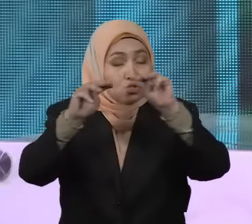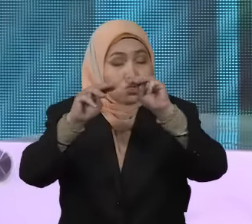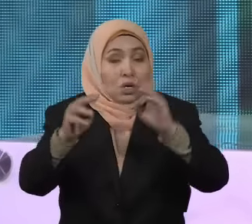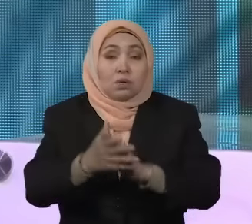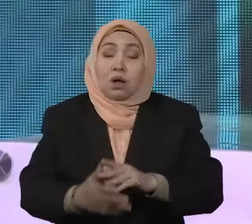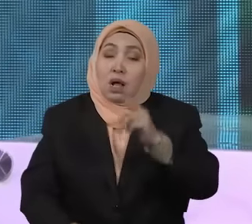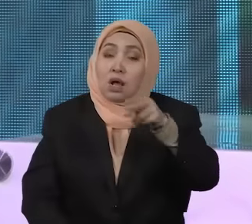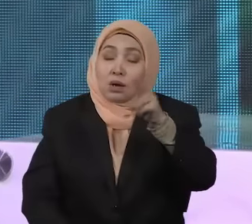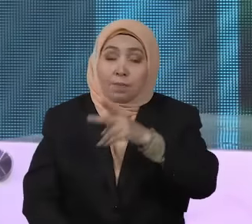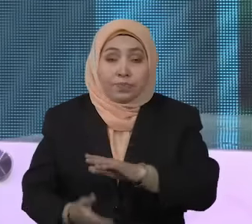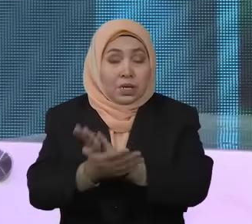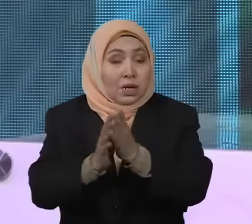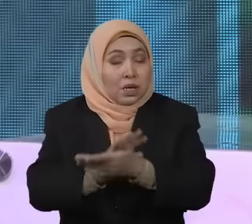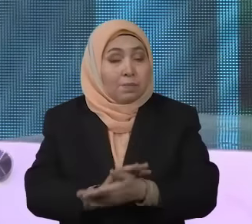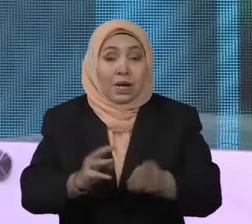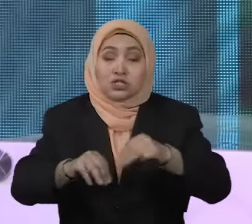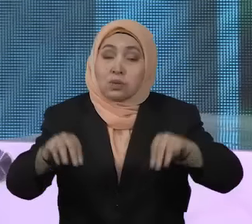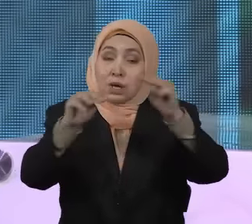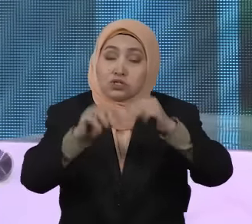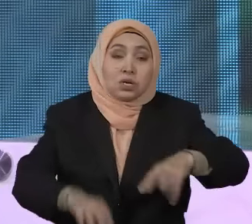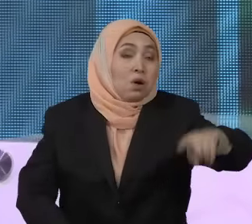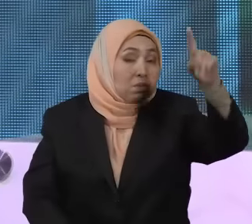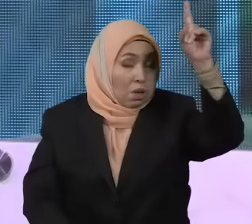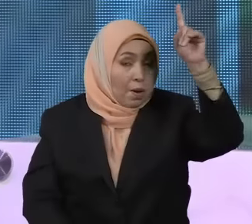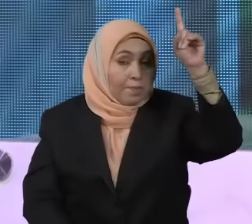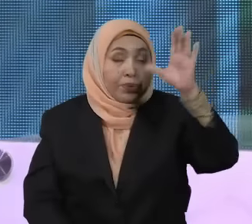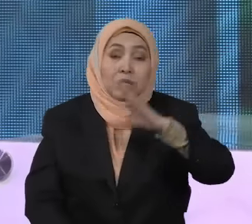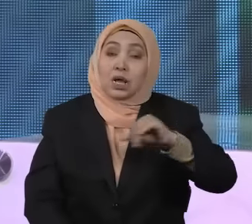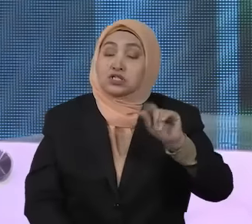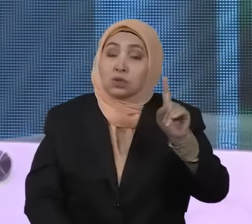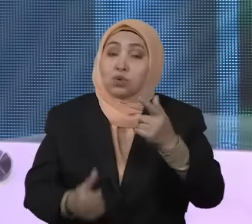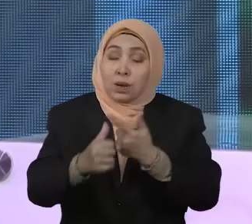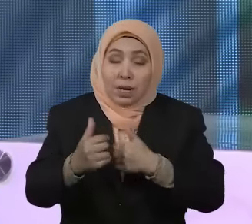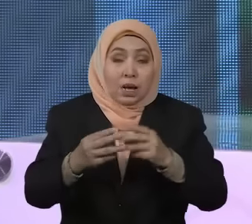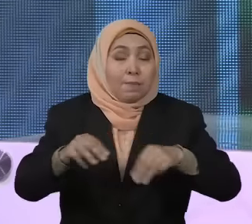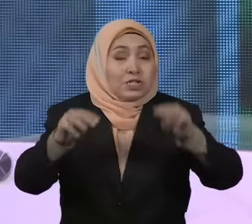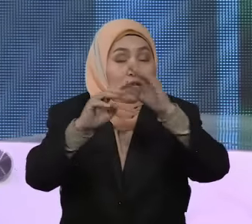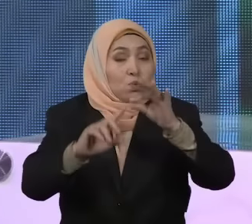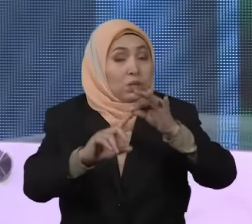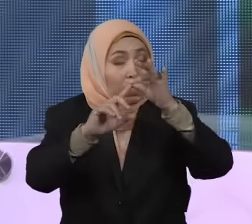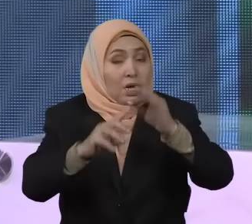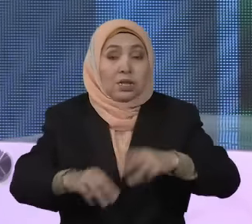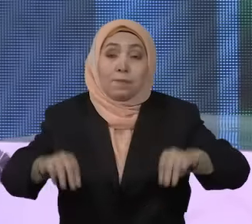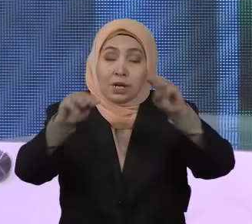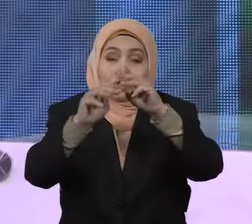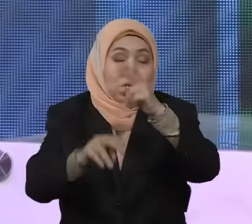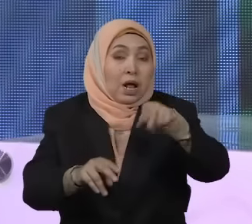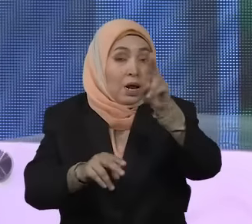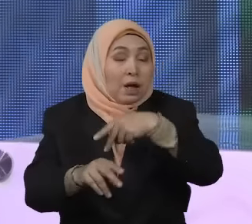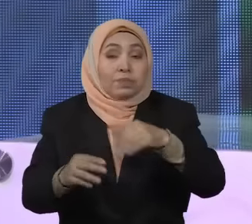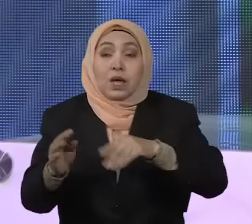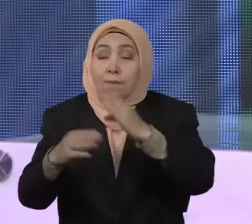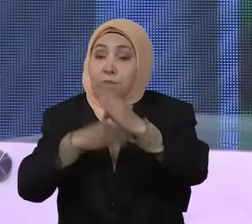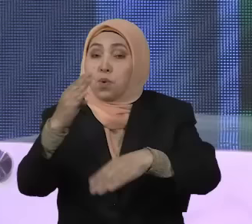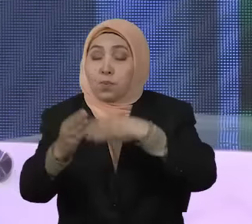ya, masjidallah ini maksudnya adalah masjid-masjid Allah, dan salah satu masjid utamanya adalah Masjidil Haram di bumi Mekah